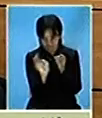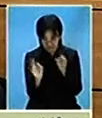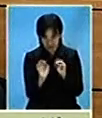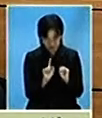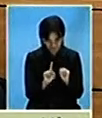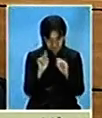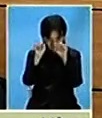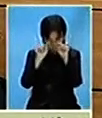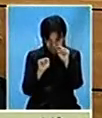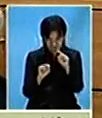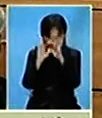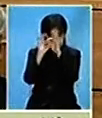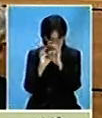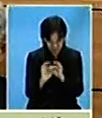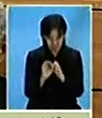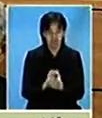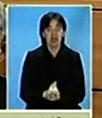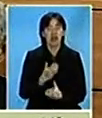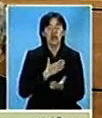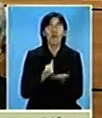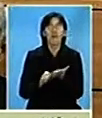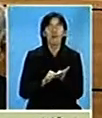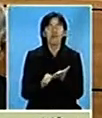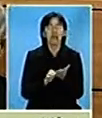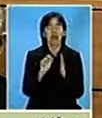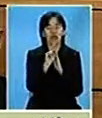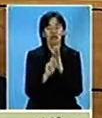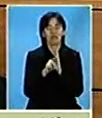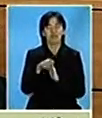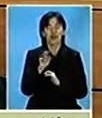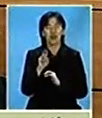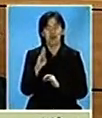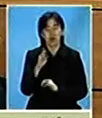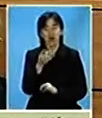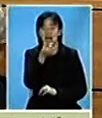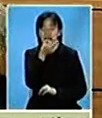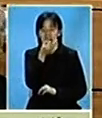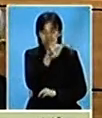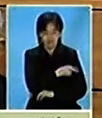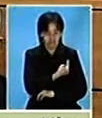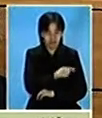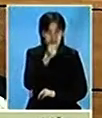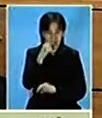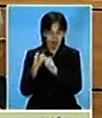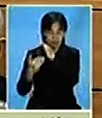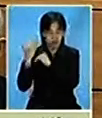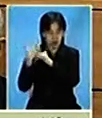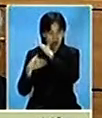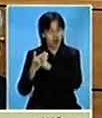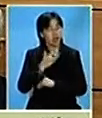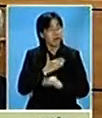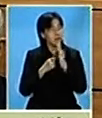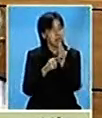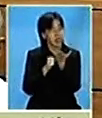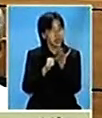ครับในหลักการที่ผมได้มีการแก้ไขเพิ่มเติมตัวร่างพระบัญญัติวิชาชีพแพทย์แผนไทยนะครับข้อความที่ผมจะเพิ่มเติมนะครับ